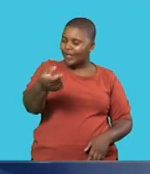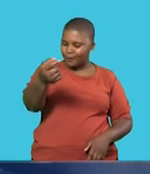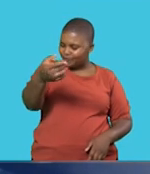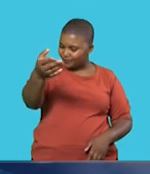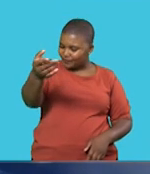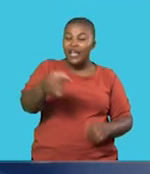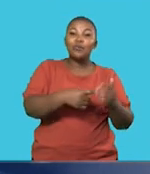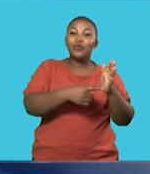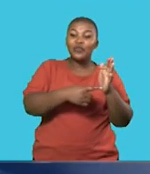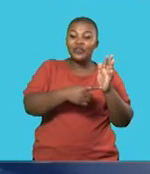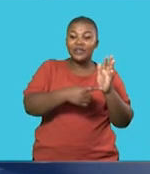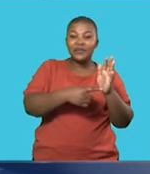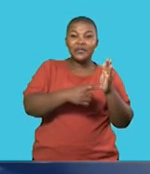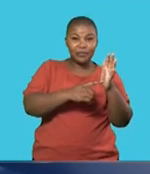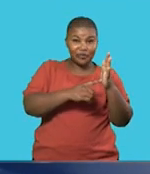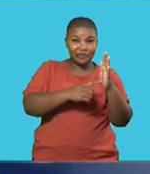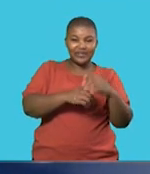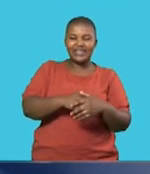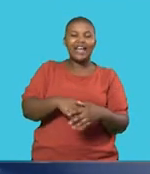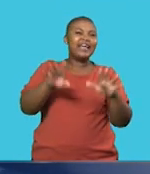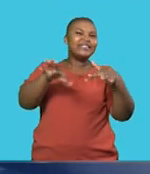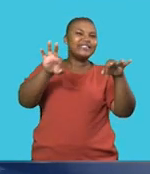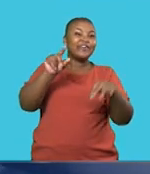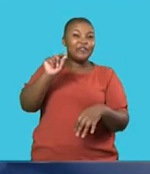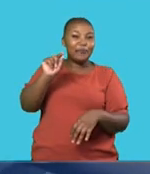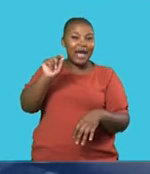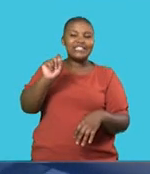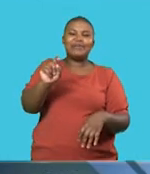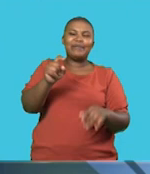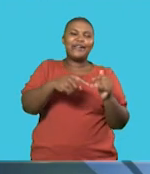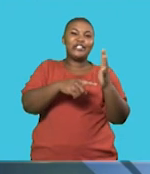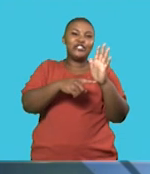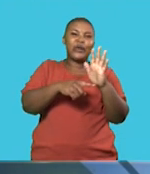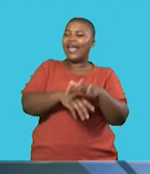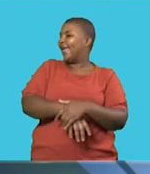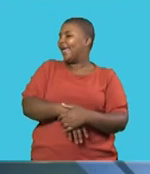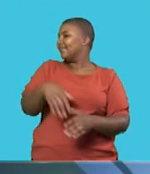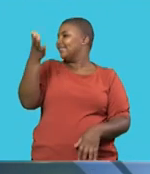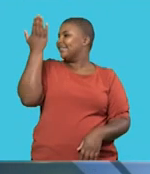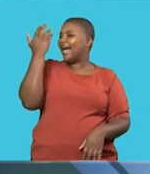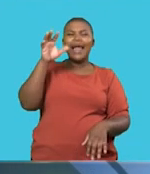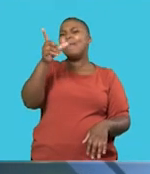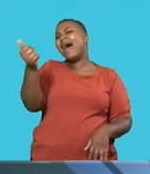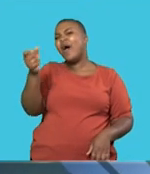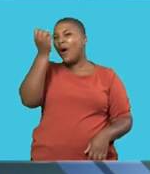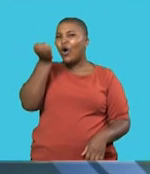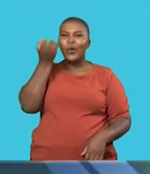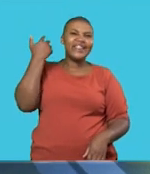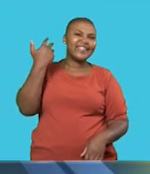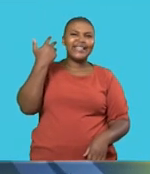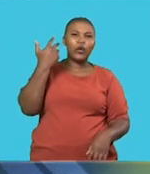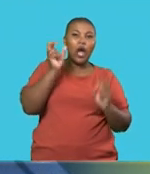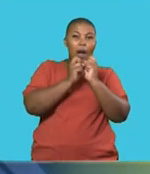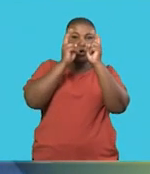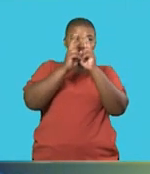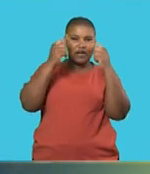it was a movie it's in full bed iyayidlala leso sikhathi lezo namanye abanye sengiwakhohliwe ithi ngabe uma 12